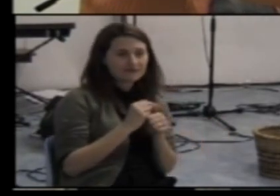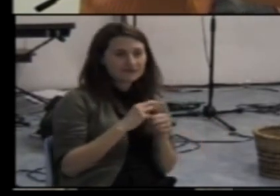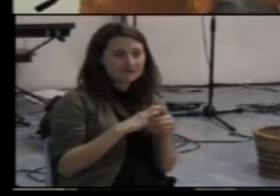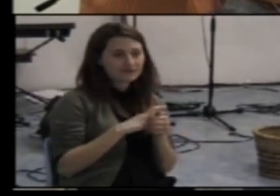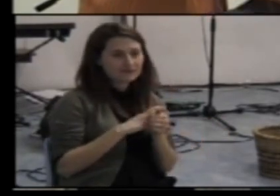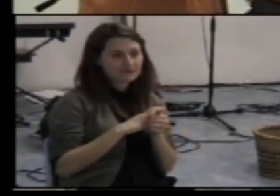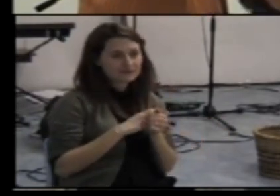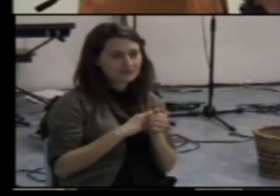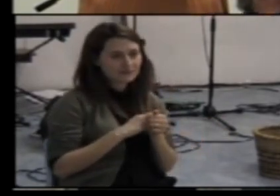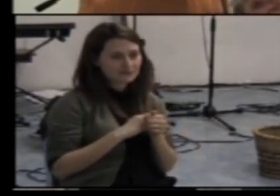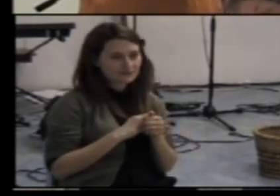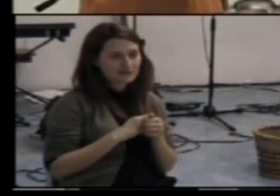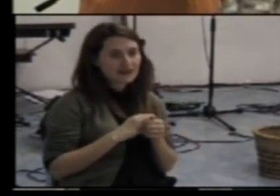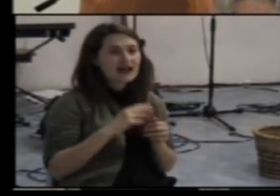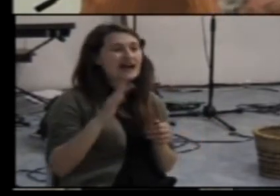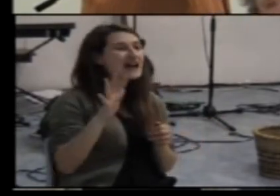di rinnegare Cristo